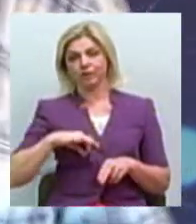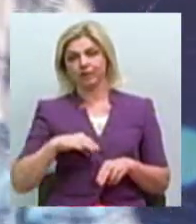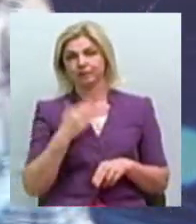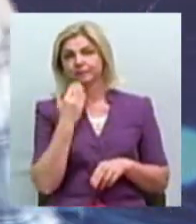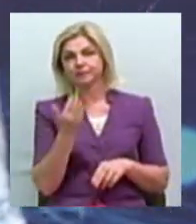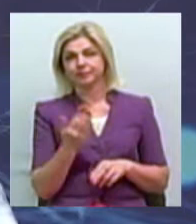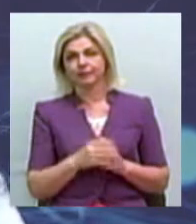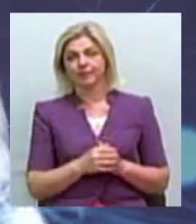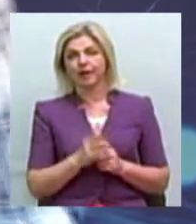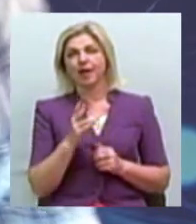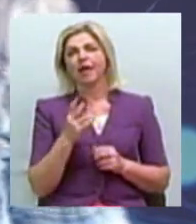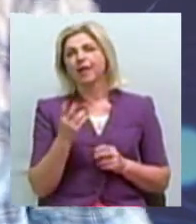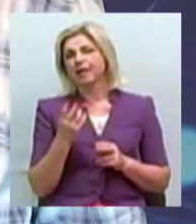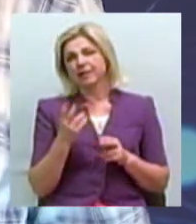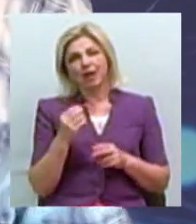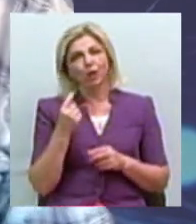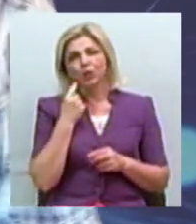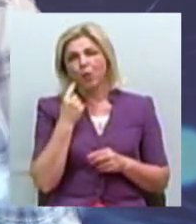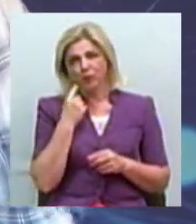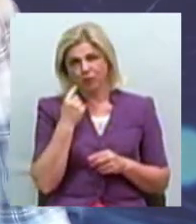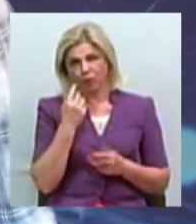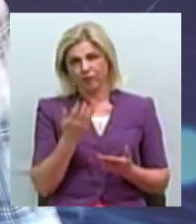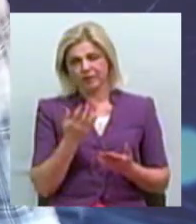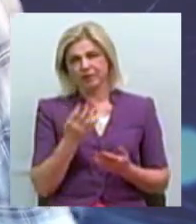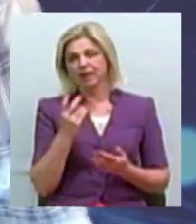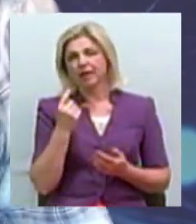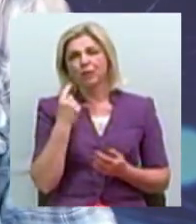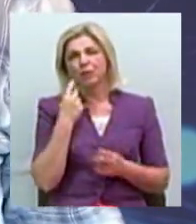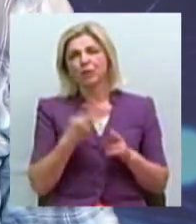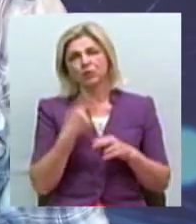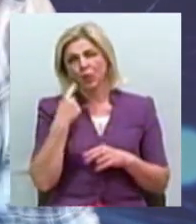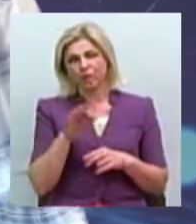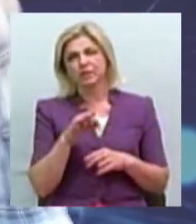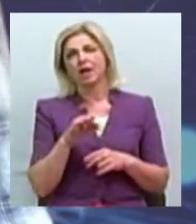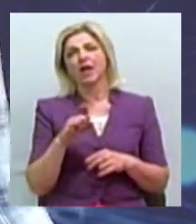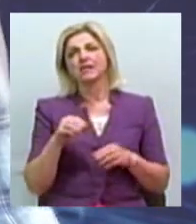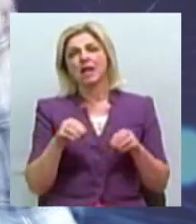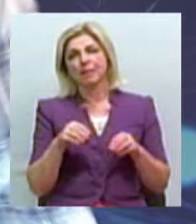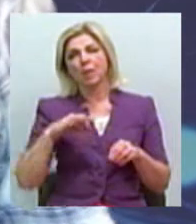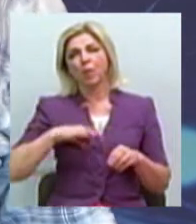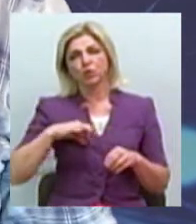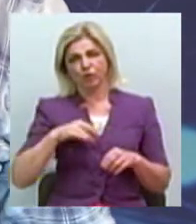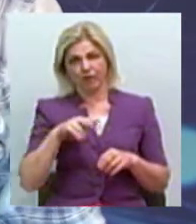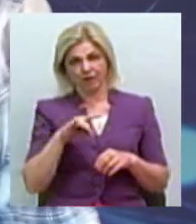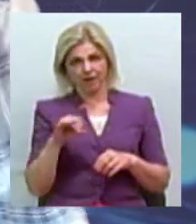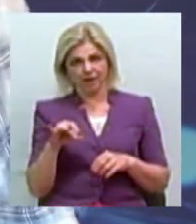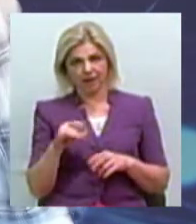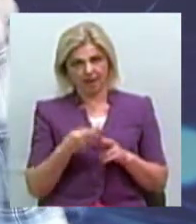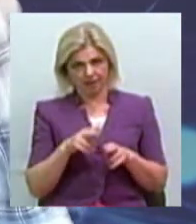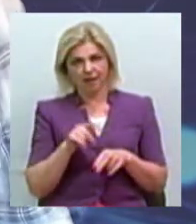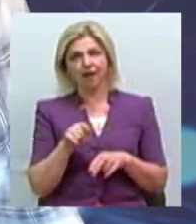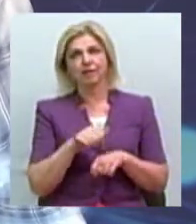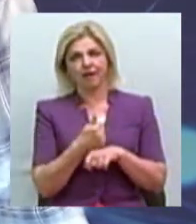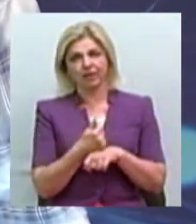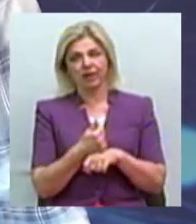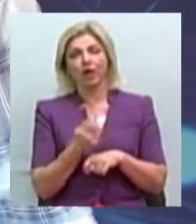Недобросовісні землепользователі – це головне. Вот. Ну і тут ще треба